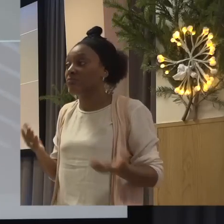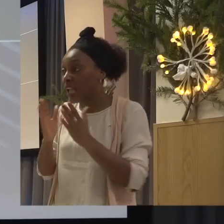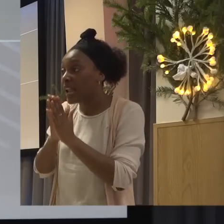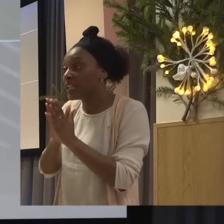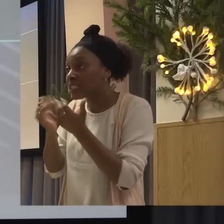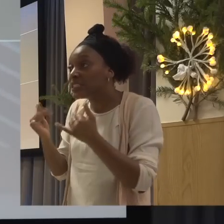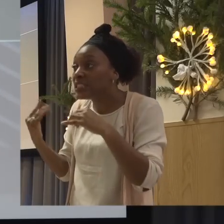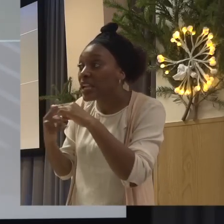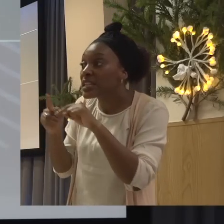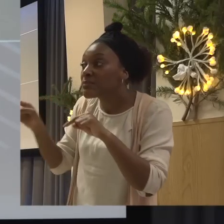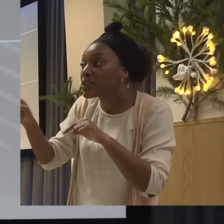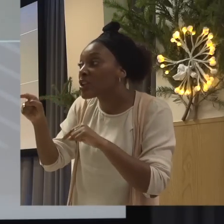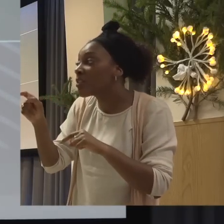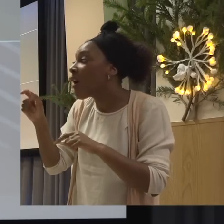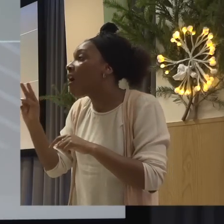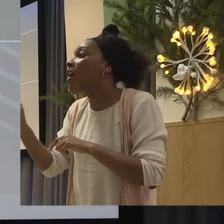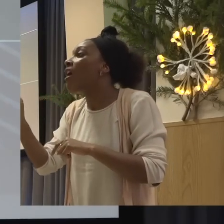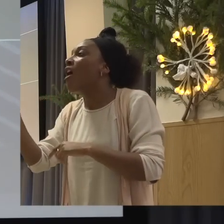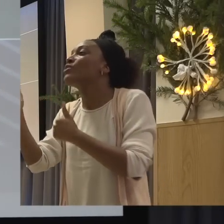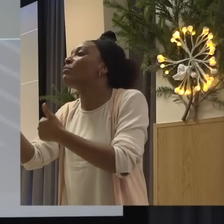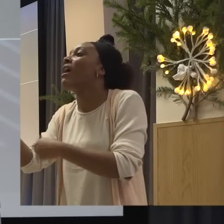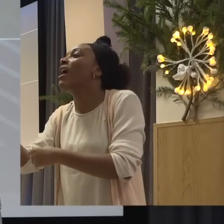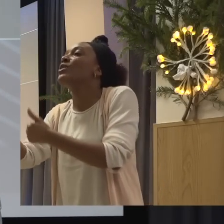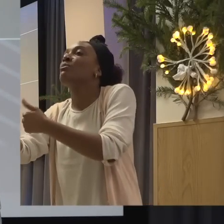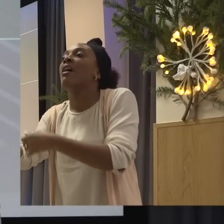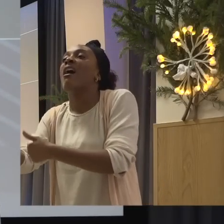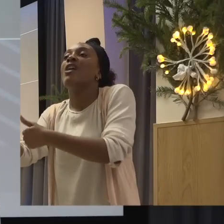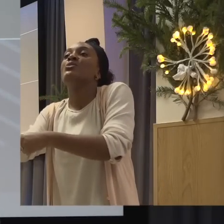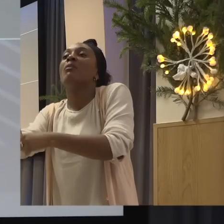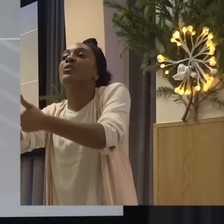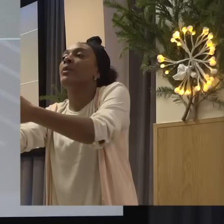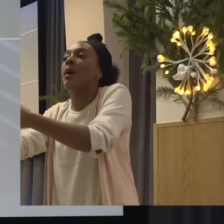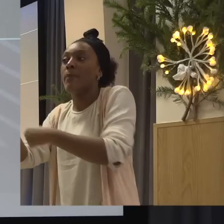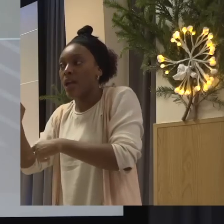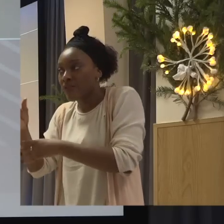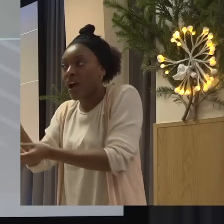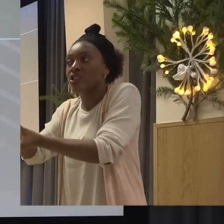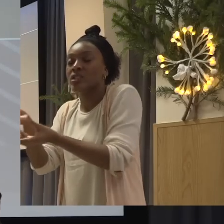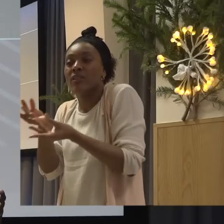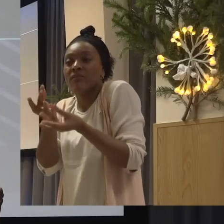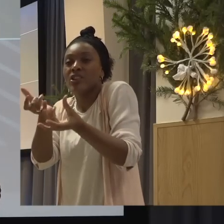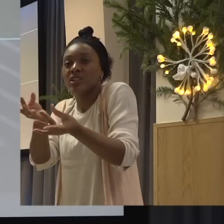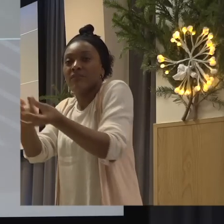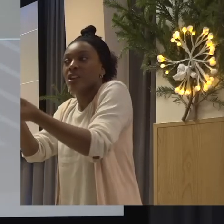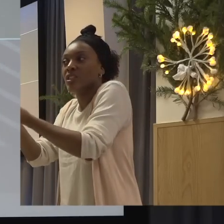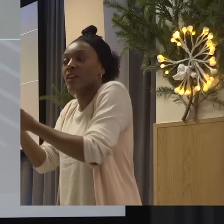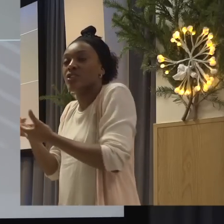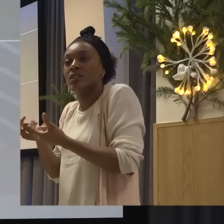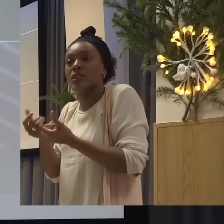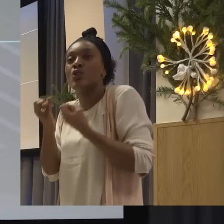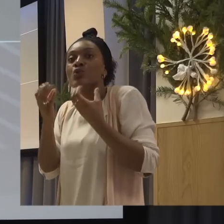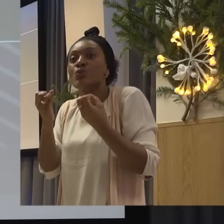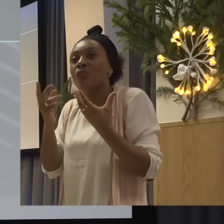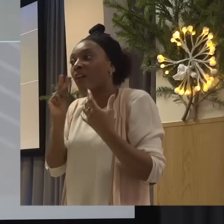nous, des gens extraordinaires, mais dont on voit la fragilité. Et parfois, on veut juste avoir les yeux rivés que sur